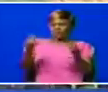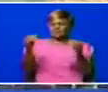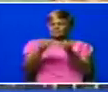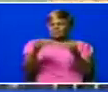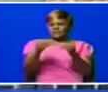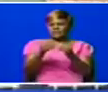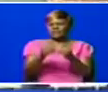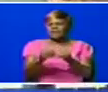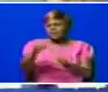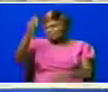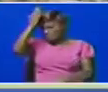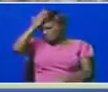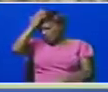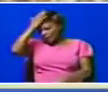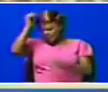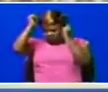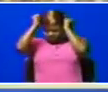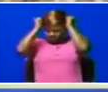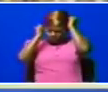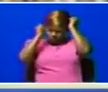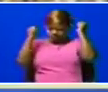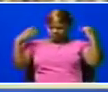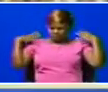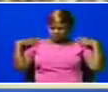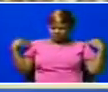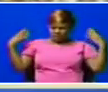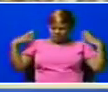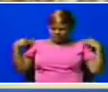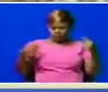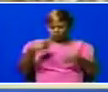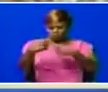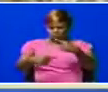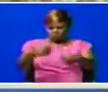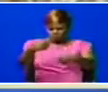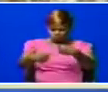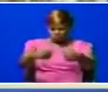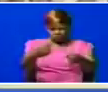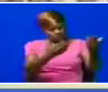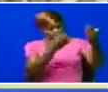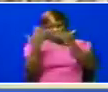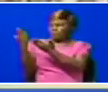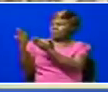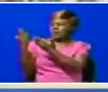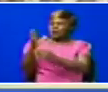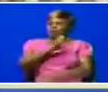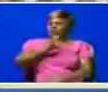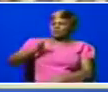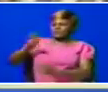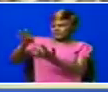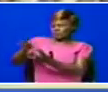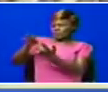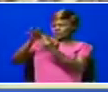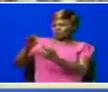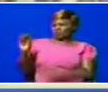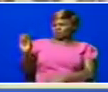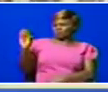siku ya Jumatatu. Na wanajeshi wanapozidi kufanya matayarisho yao hapa katika uwanja wa Kasarani, kamati maalum inayohusika na